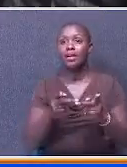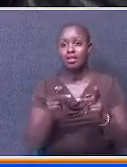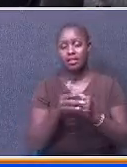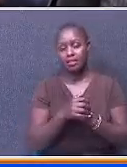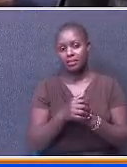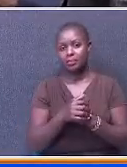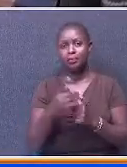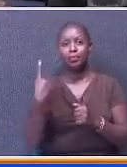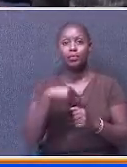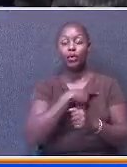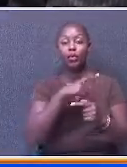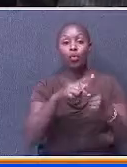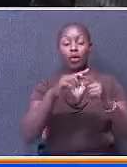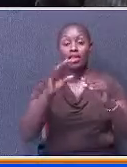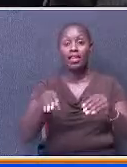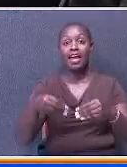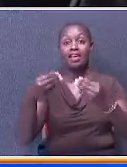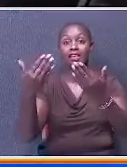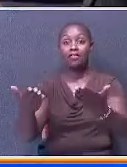dispatching